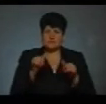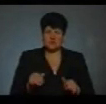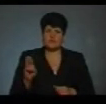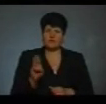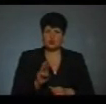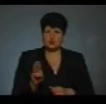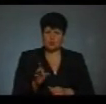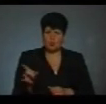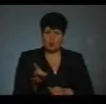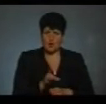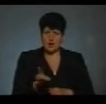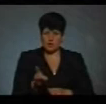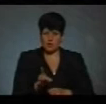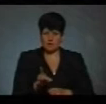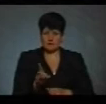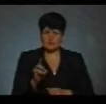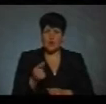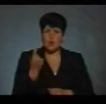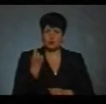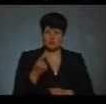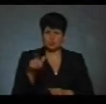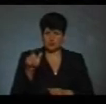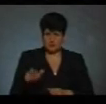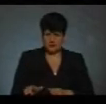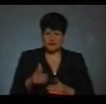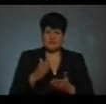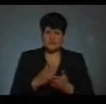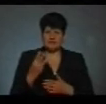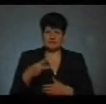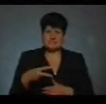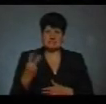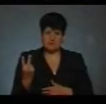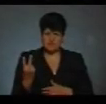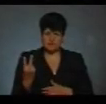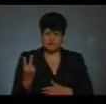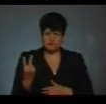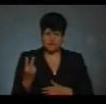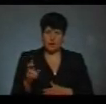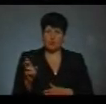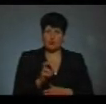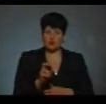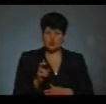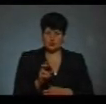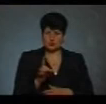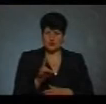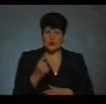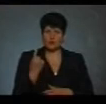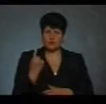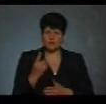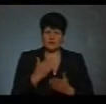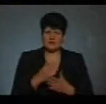районі. На одного чоловіка складає 22. В Бучацькому на одного